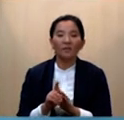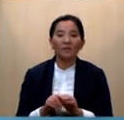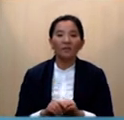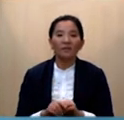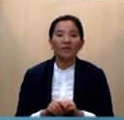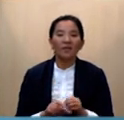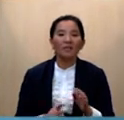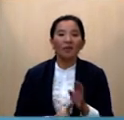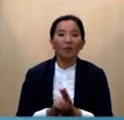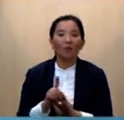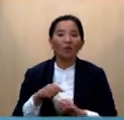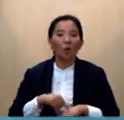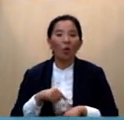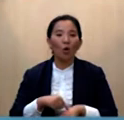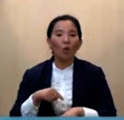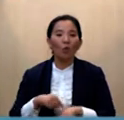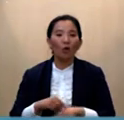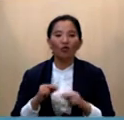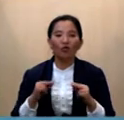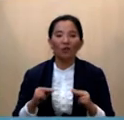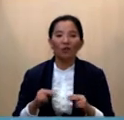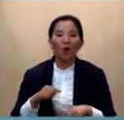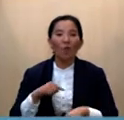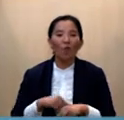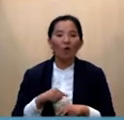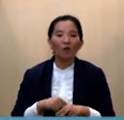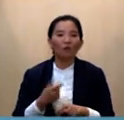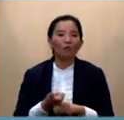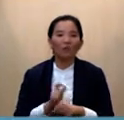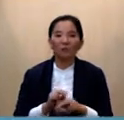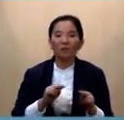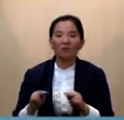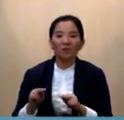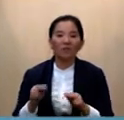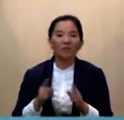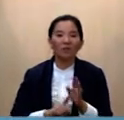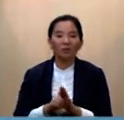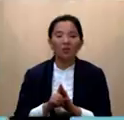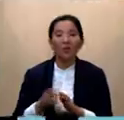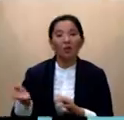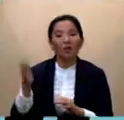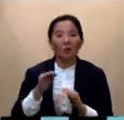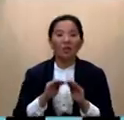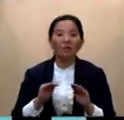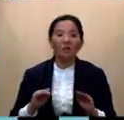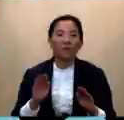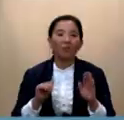становится более более честный чтоль более справедливый идемте ребят попрощаемся